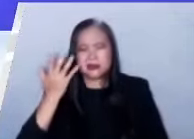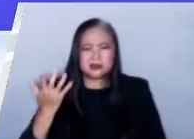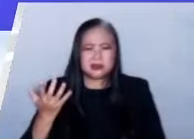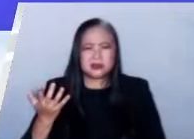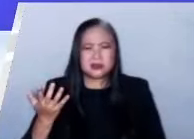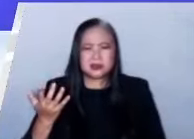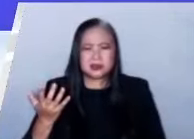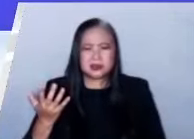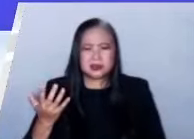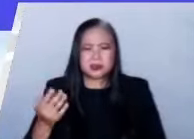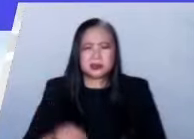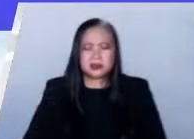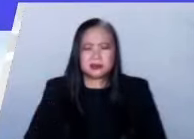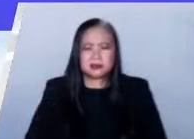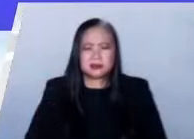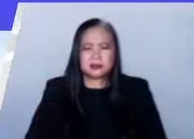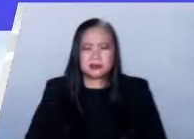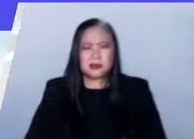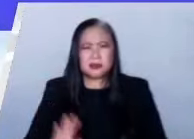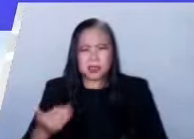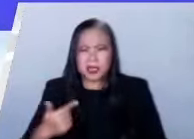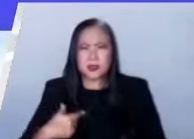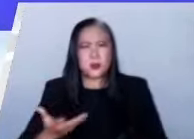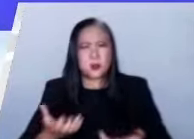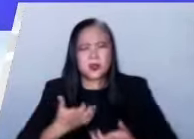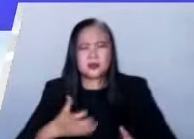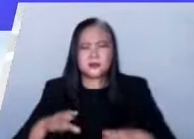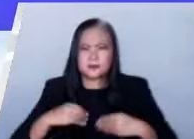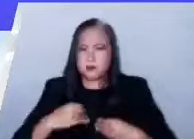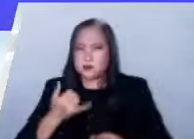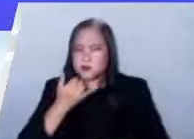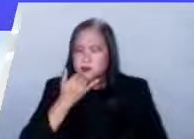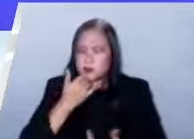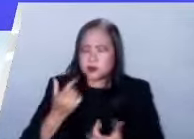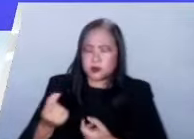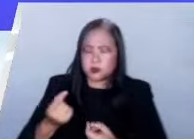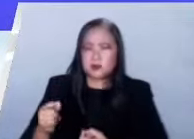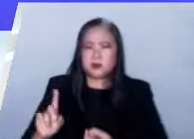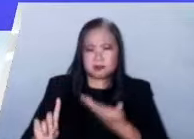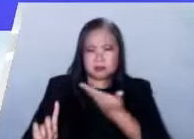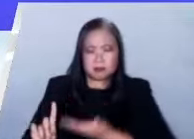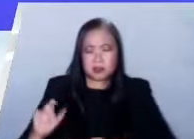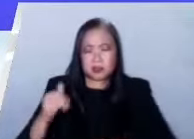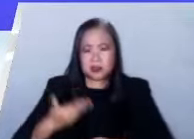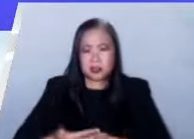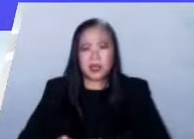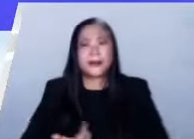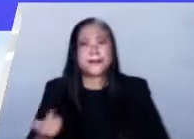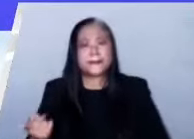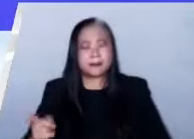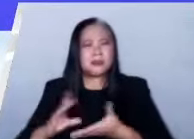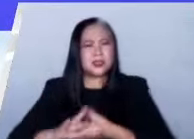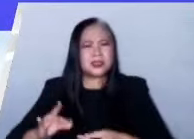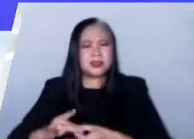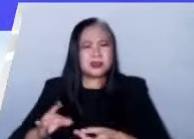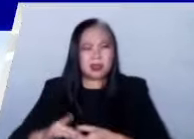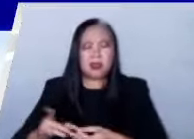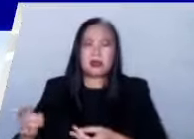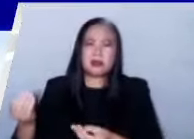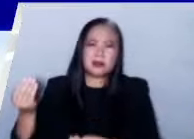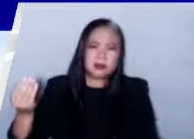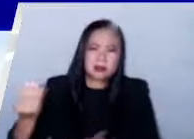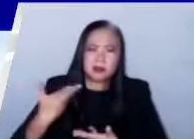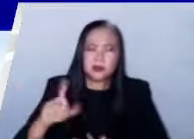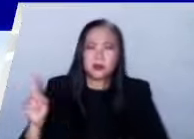mga paaminin doon sa anak niya. Doon nagkwento ng tunay na nangyari. Itinuro nga